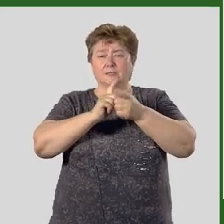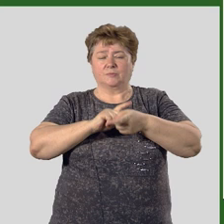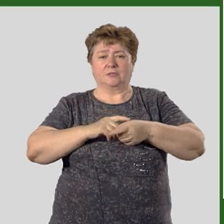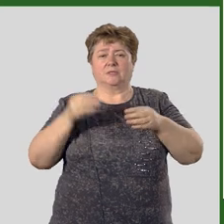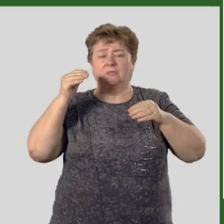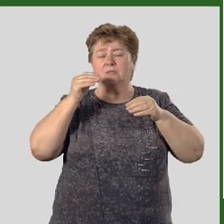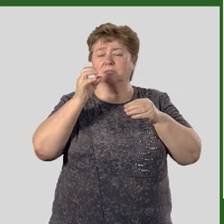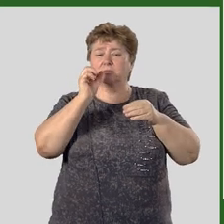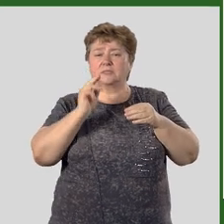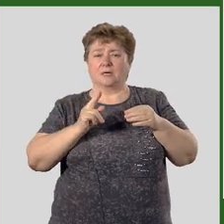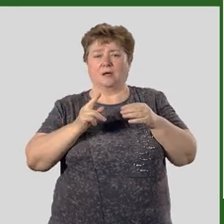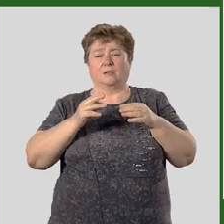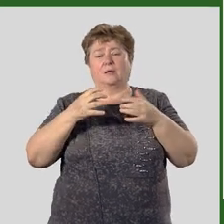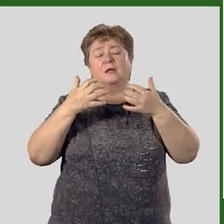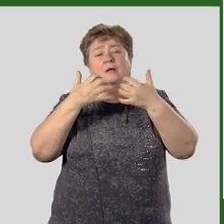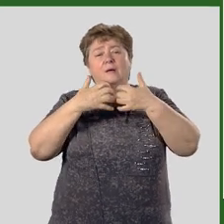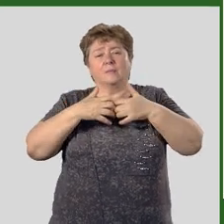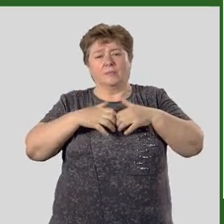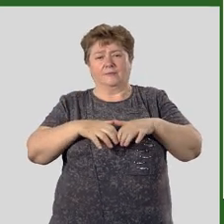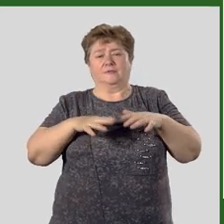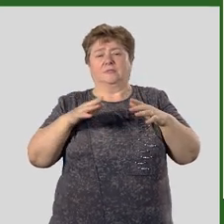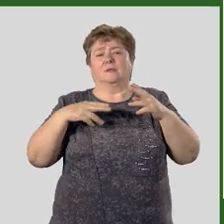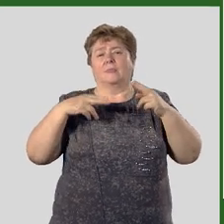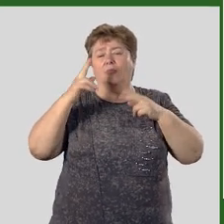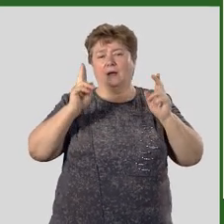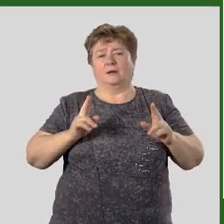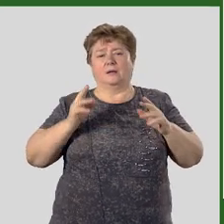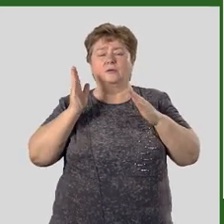Изменяется ее социальная и профессиональная структура.